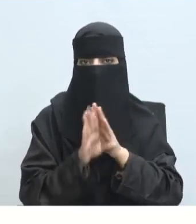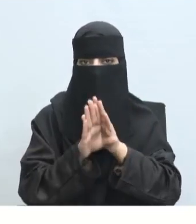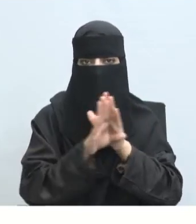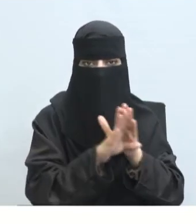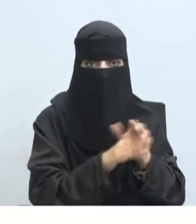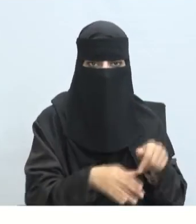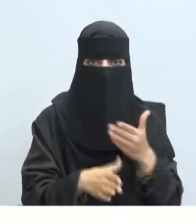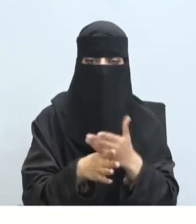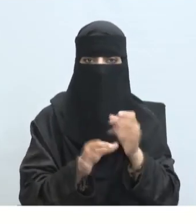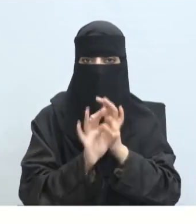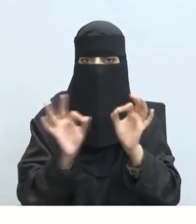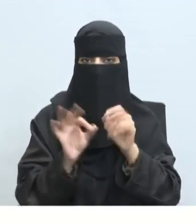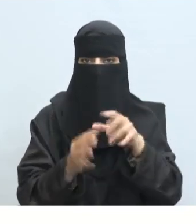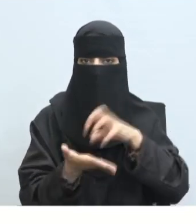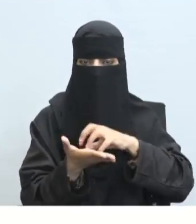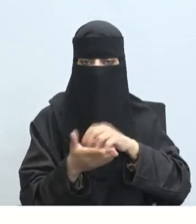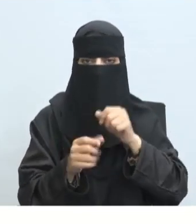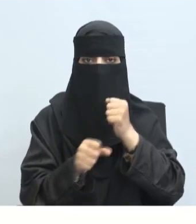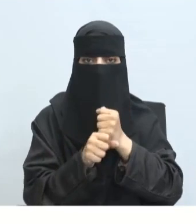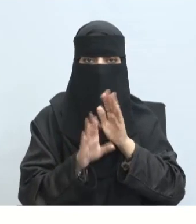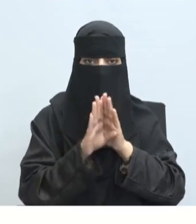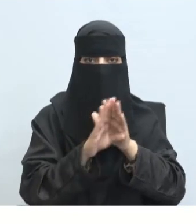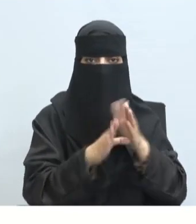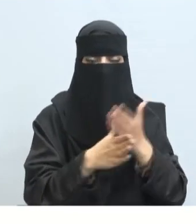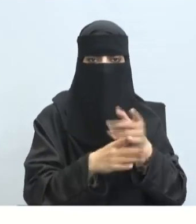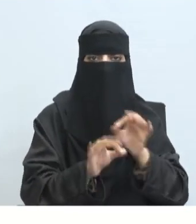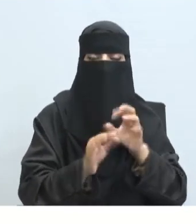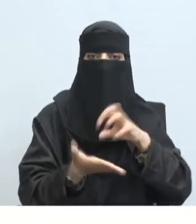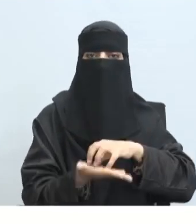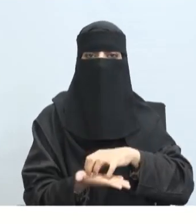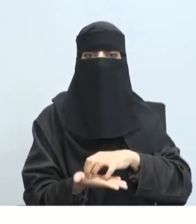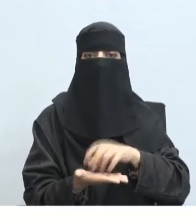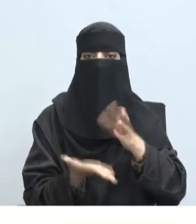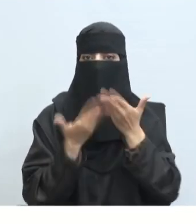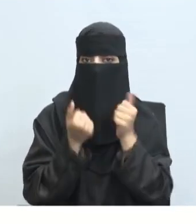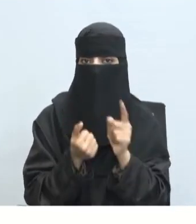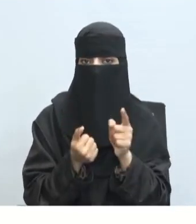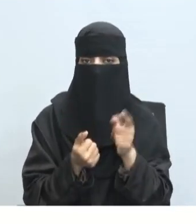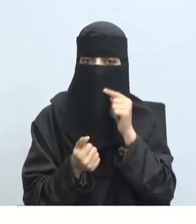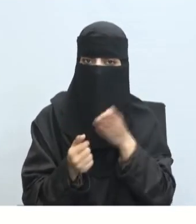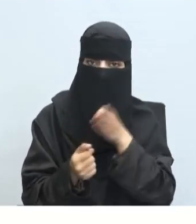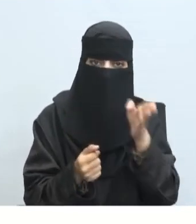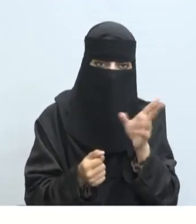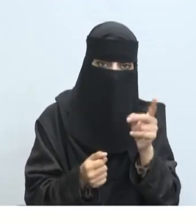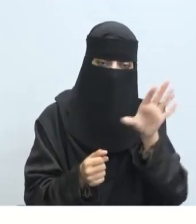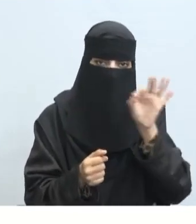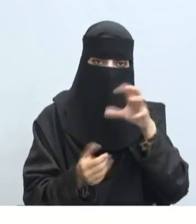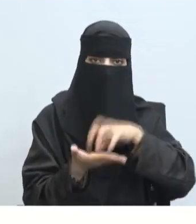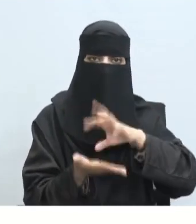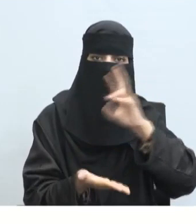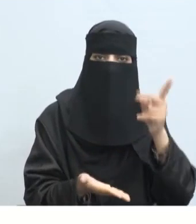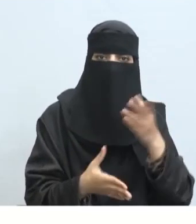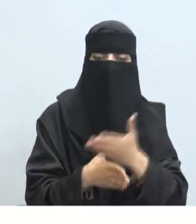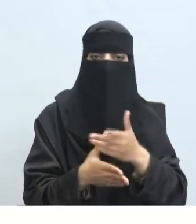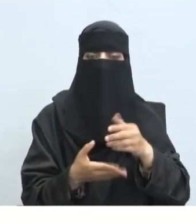وبالتالي حينما يتوفر في المكان وظائف دعم قد اختار هذا المكان في حال عدم وجودها قد الجا الى اختيار مكان اخر